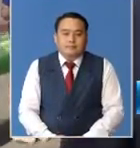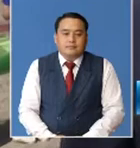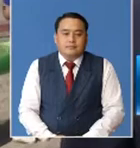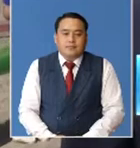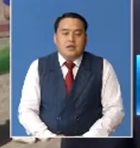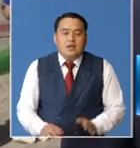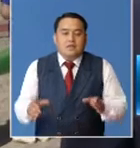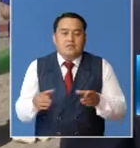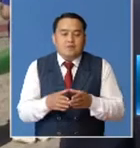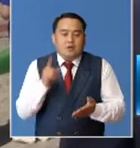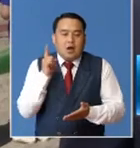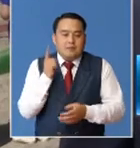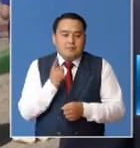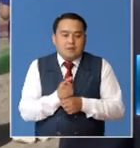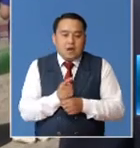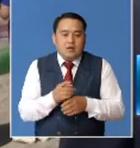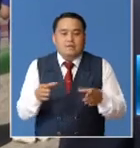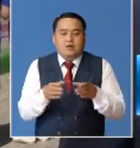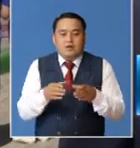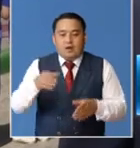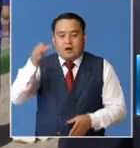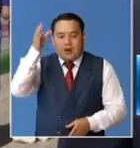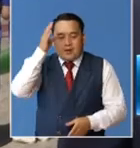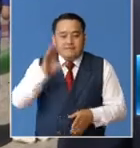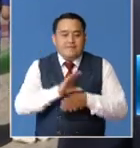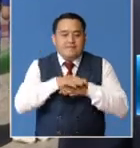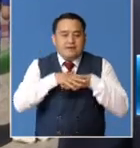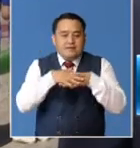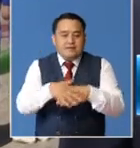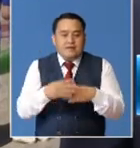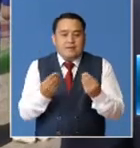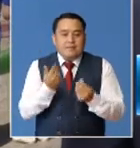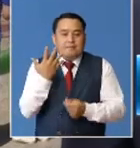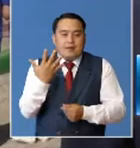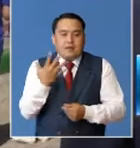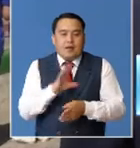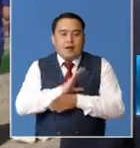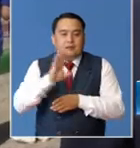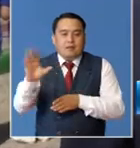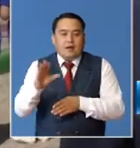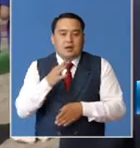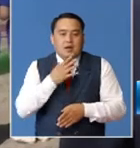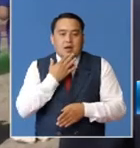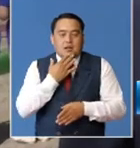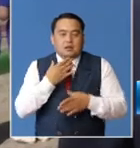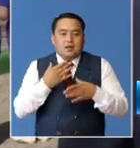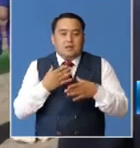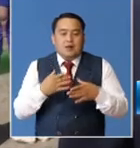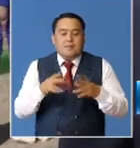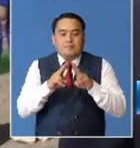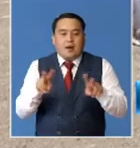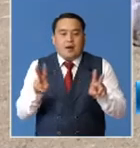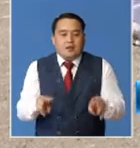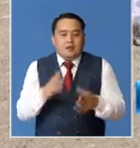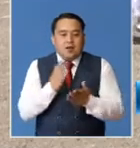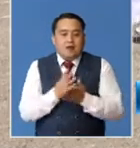Из фонда обязательного непрерывного образования мы выделили средства и 5 детей направили в загородные лагеря. Есть еще палаточный лагерь.